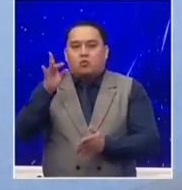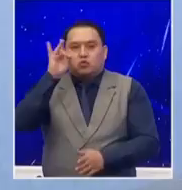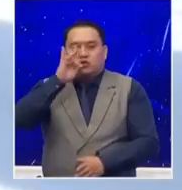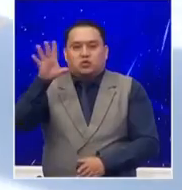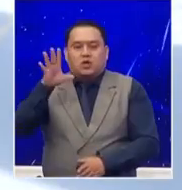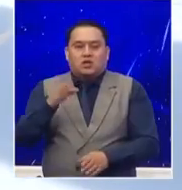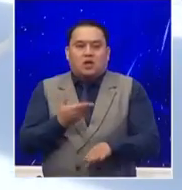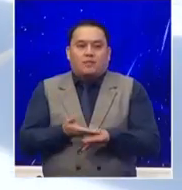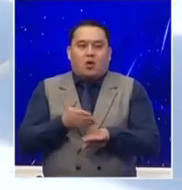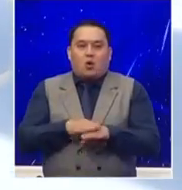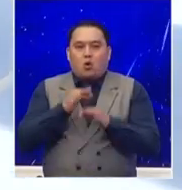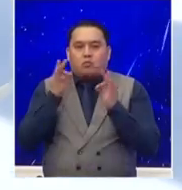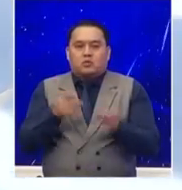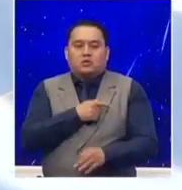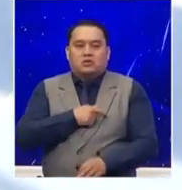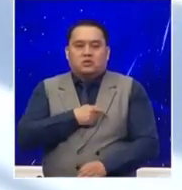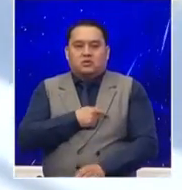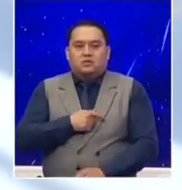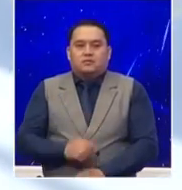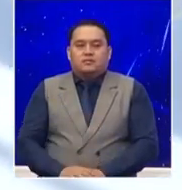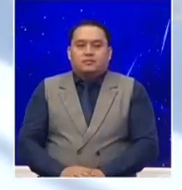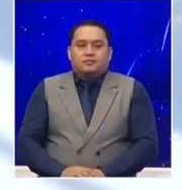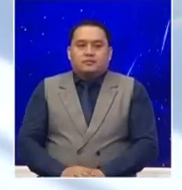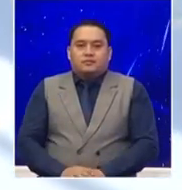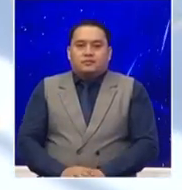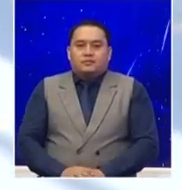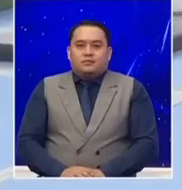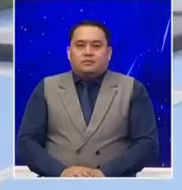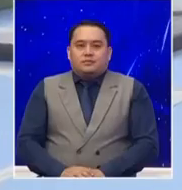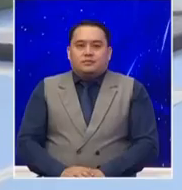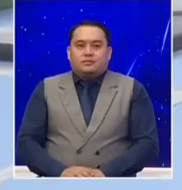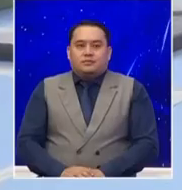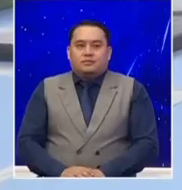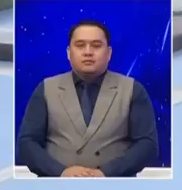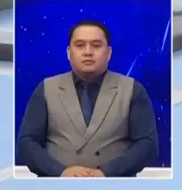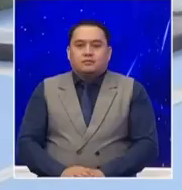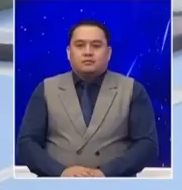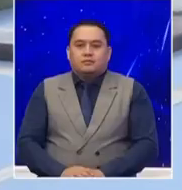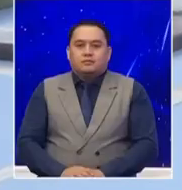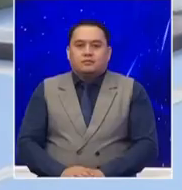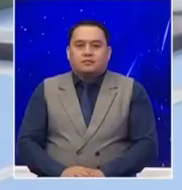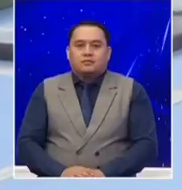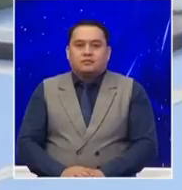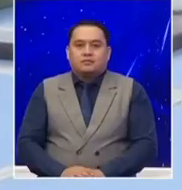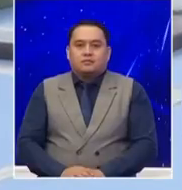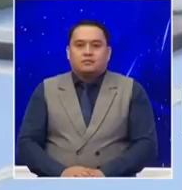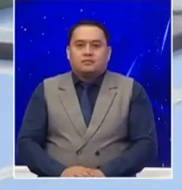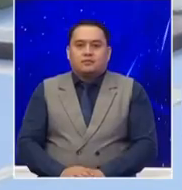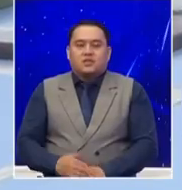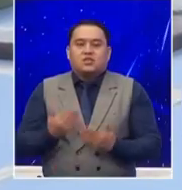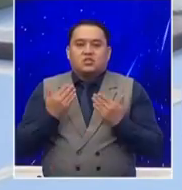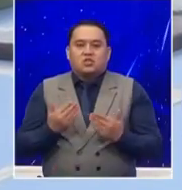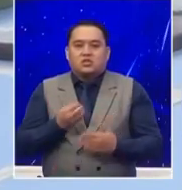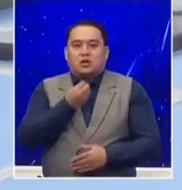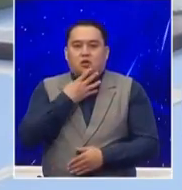чемпионов легла на плечи опытного тренера Сабита Айтханова. Сейчас в начале года есть хорошие